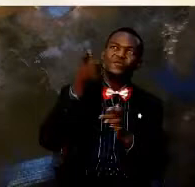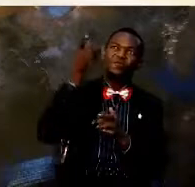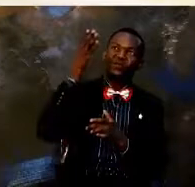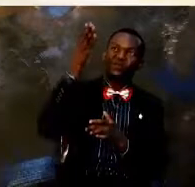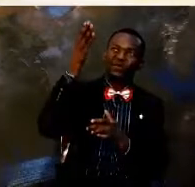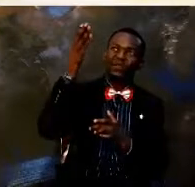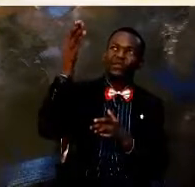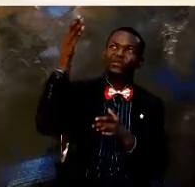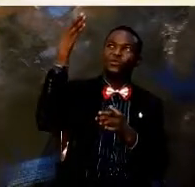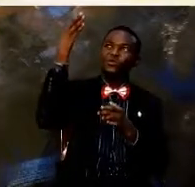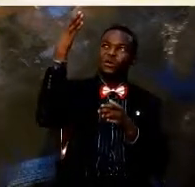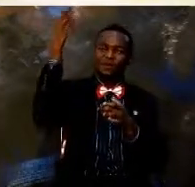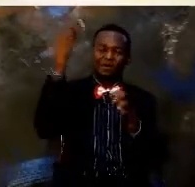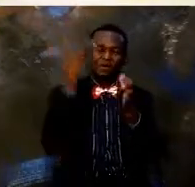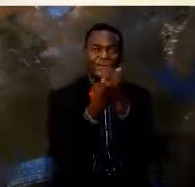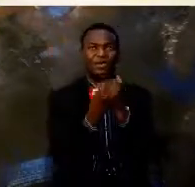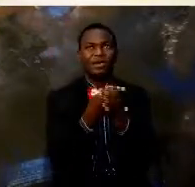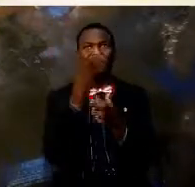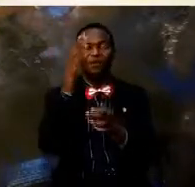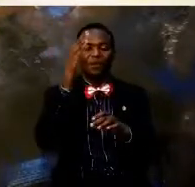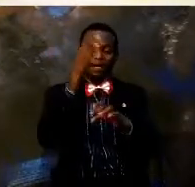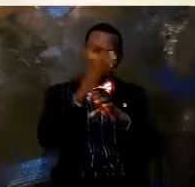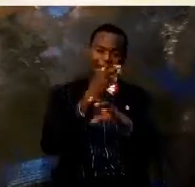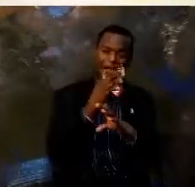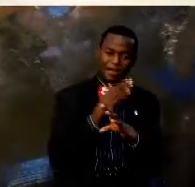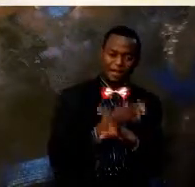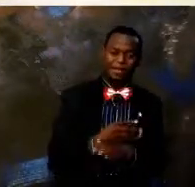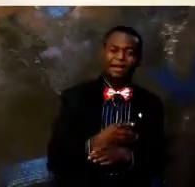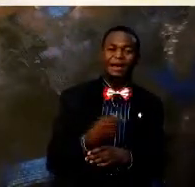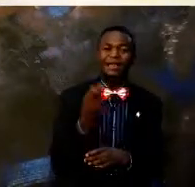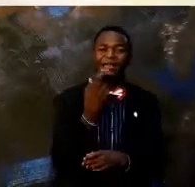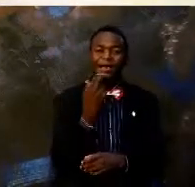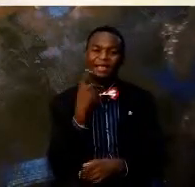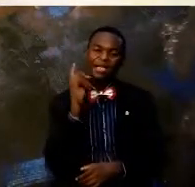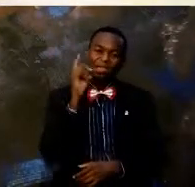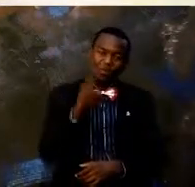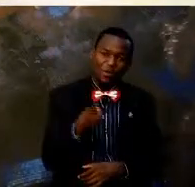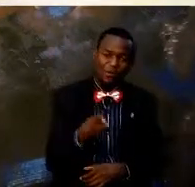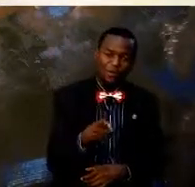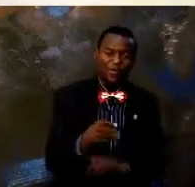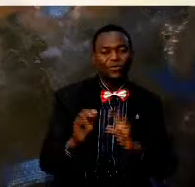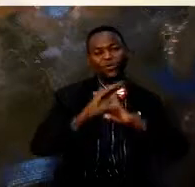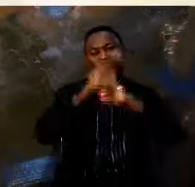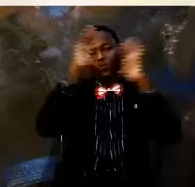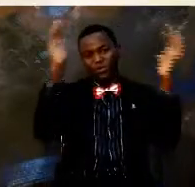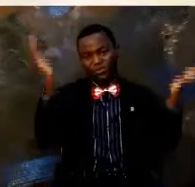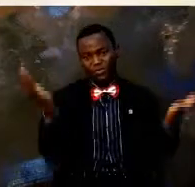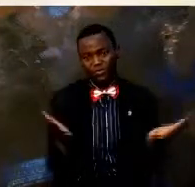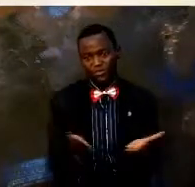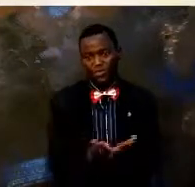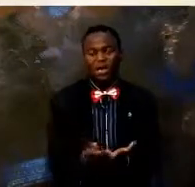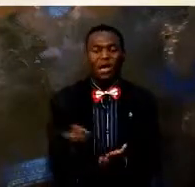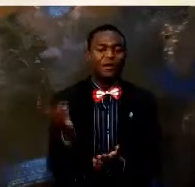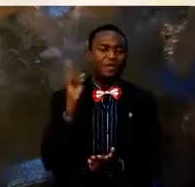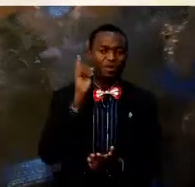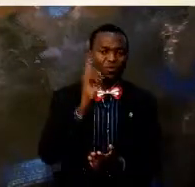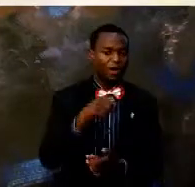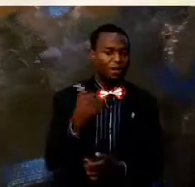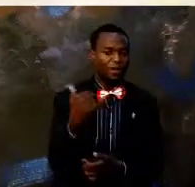niliokuwa nao pamoja na wewe kabla nani hajakuwako. Ulimwengu